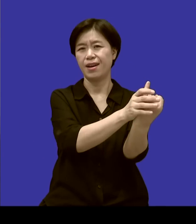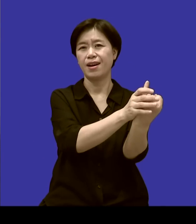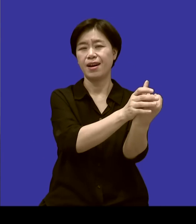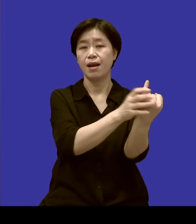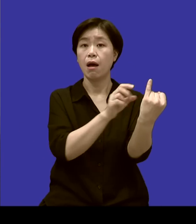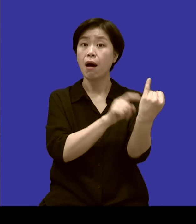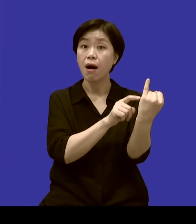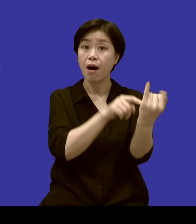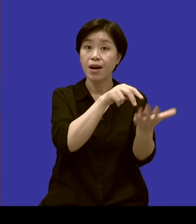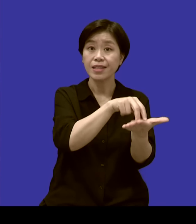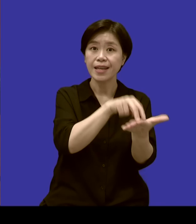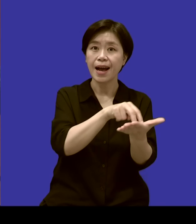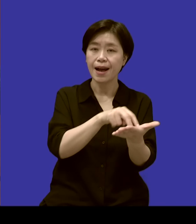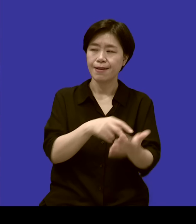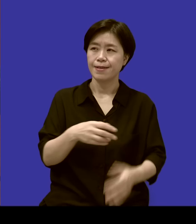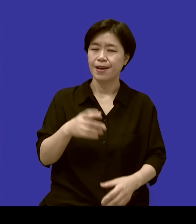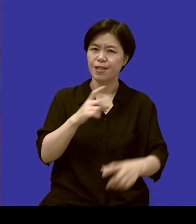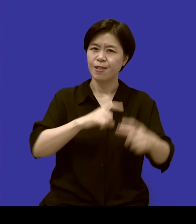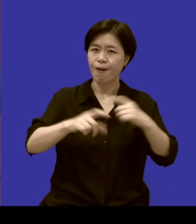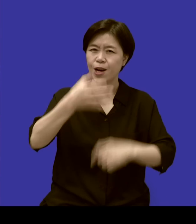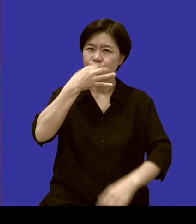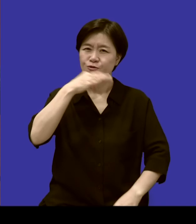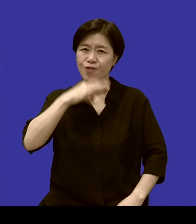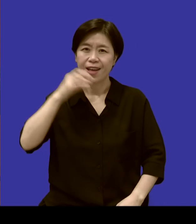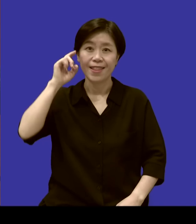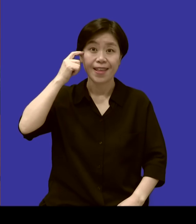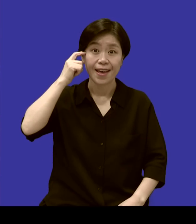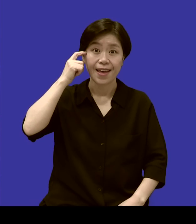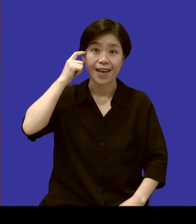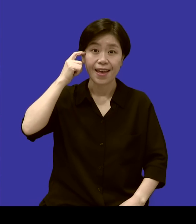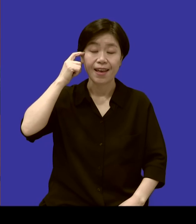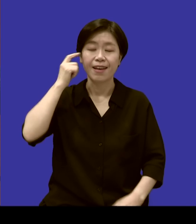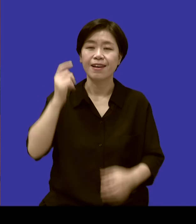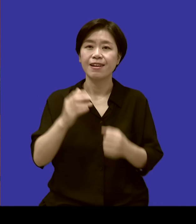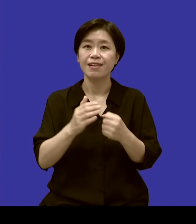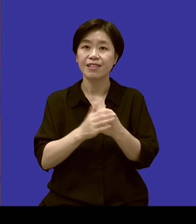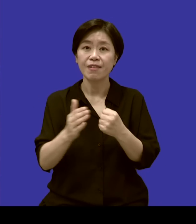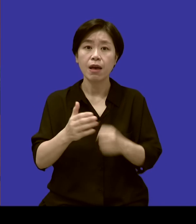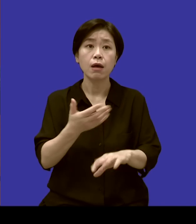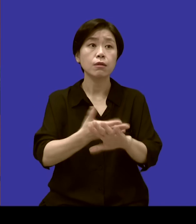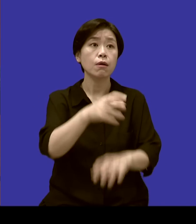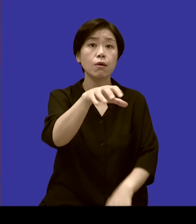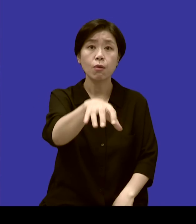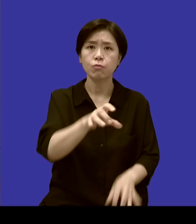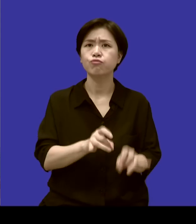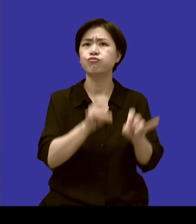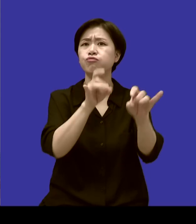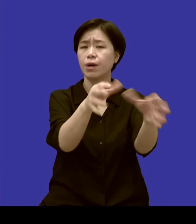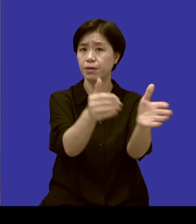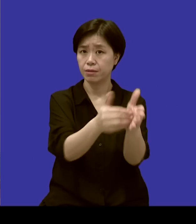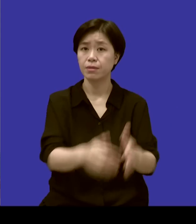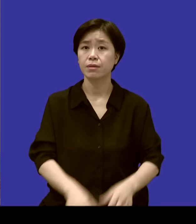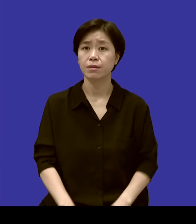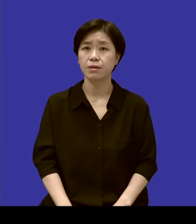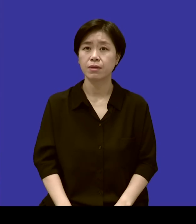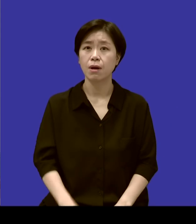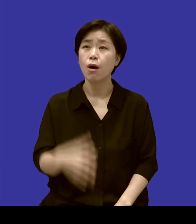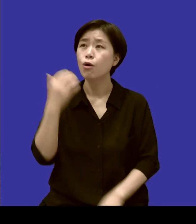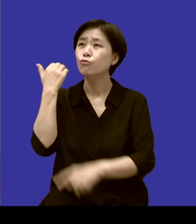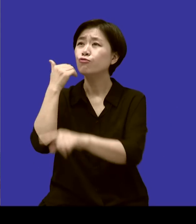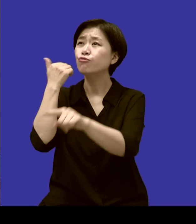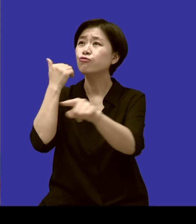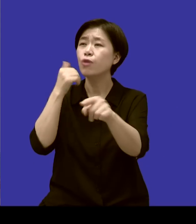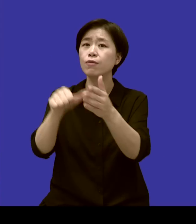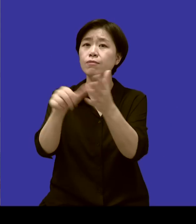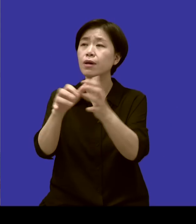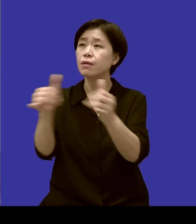더 불려주신다고 예. 어느 큰 데다가 투자를 하셨어요. 예, 예. 그래서 뭐 믿을 만한 뭐 재단